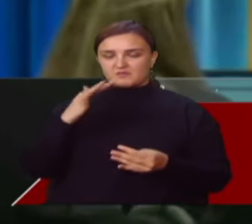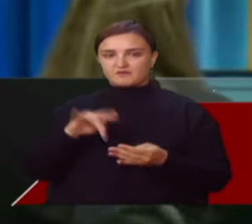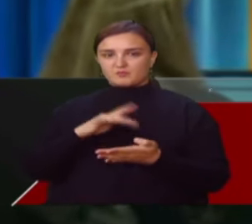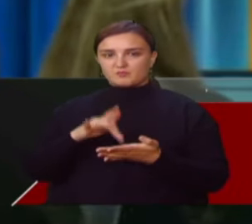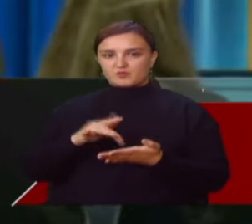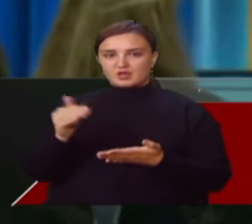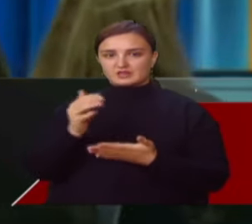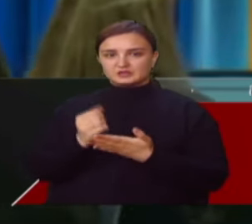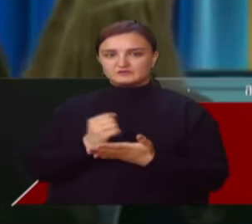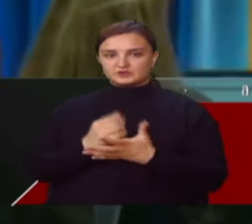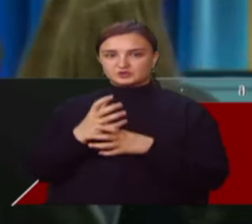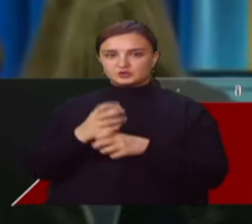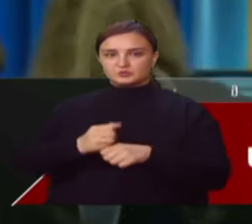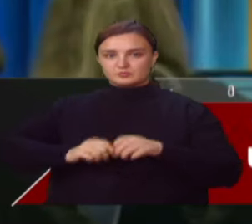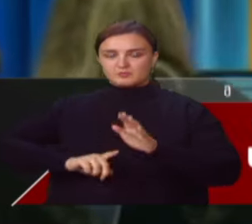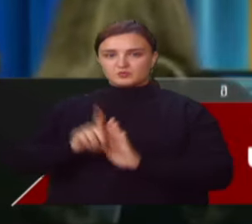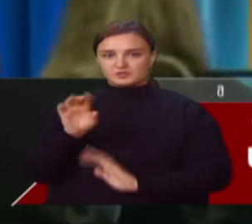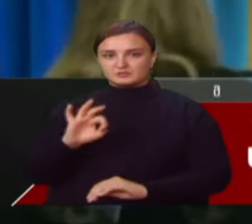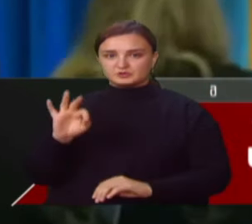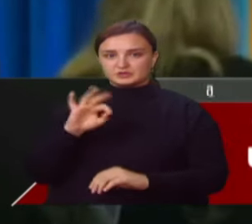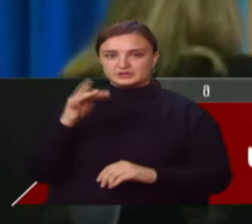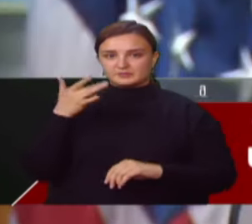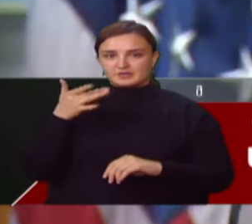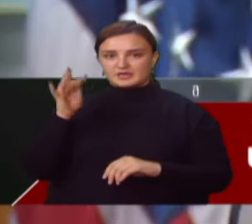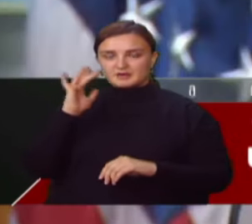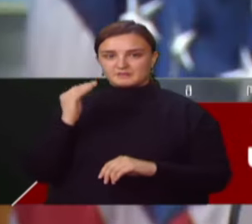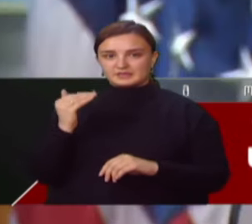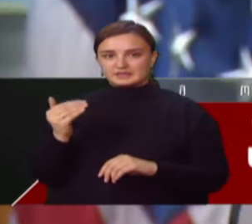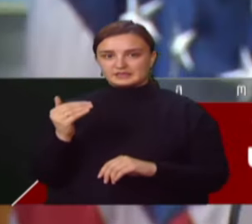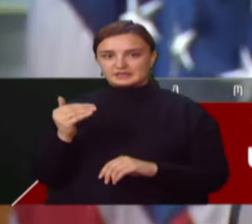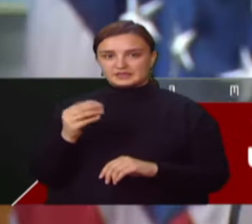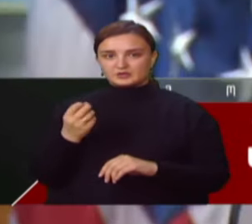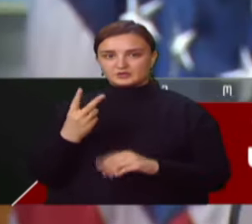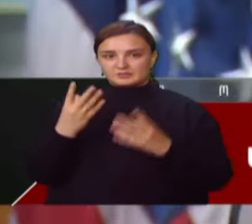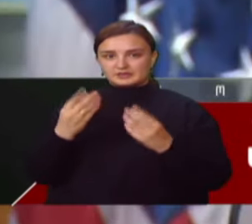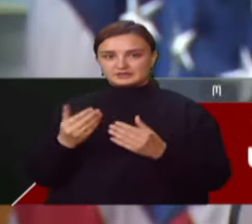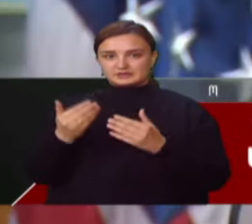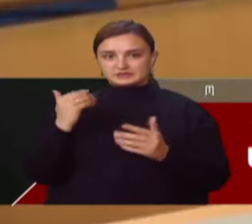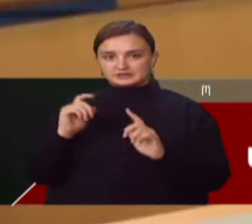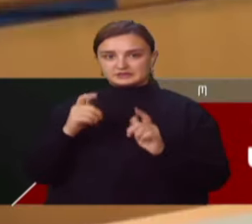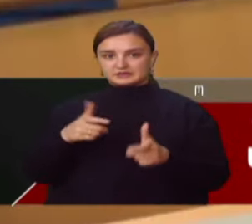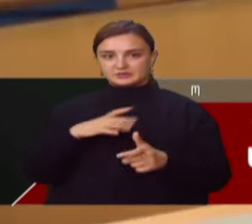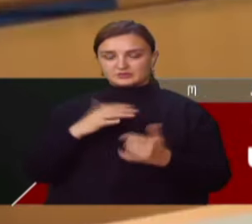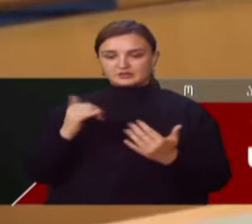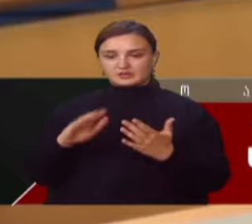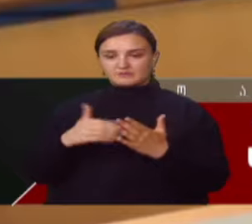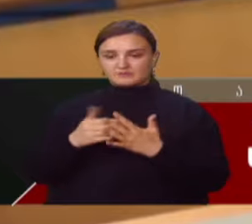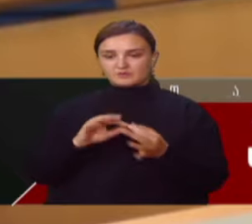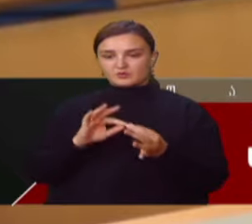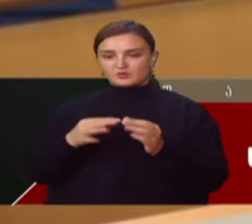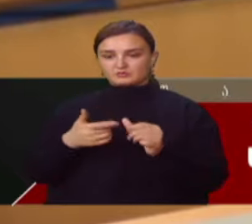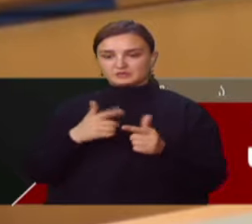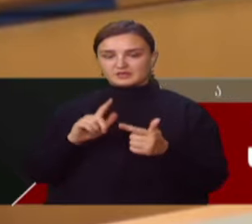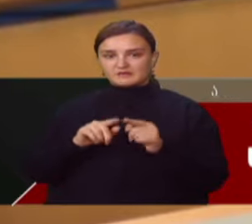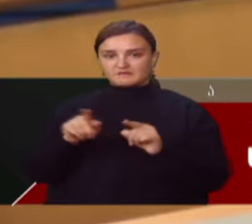მოქალაქისთვის სავიზო შეზღუდვების ამოქმედების შესახებ ამერიკის შეერთებული შტატებიდან 12 დღის წინ მოვიდა, ამ დრომდე კონკრეტული სახელები და